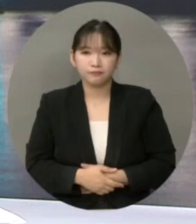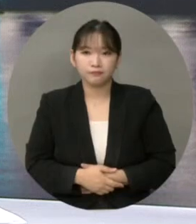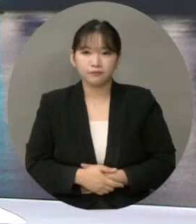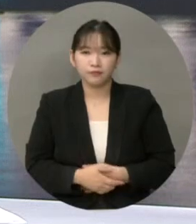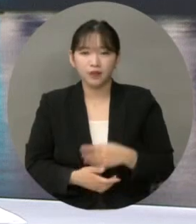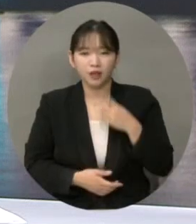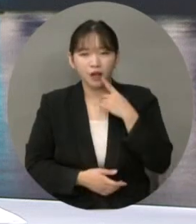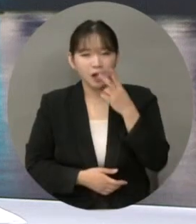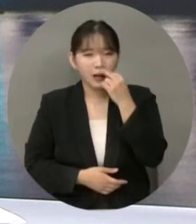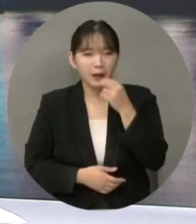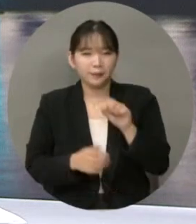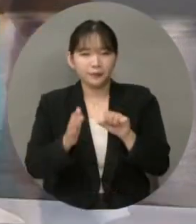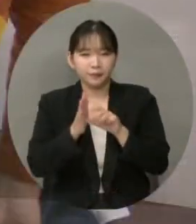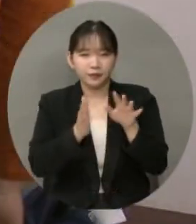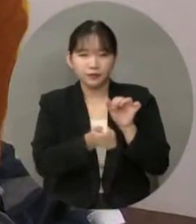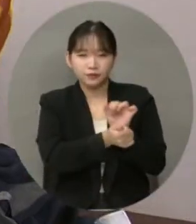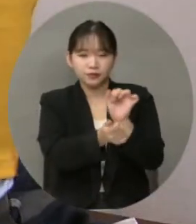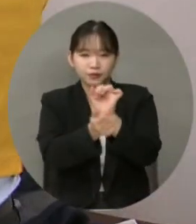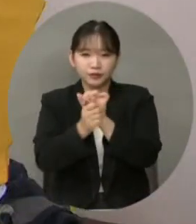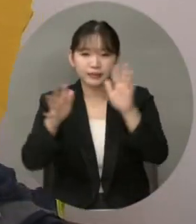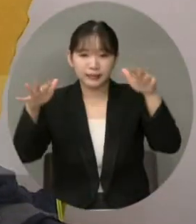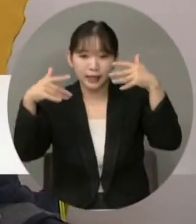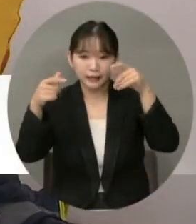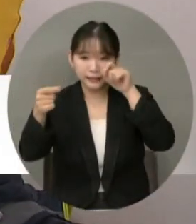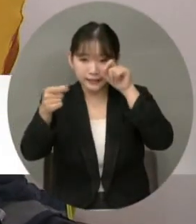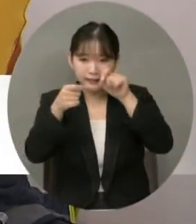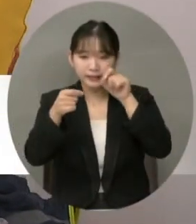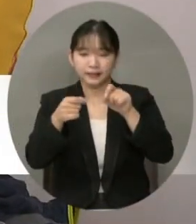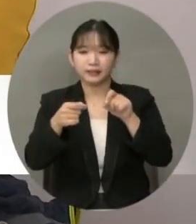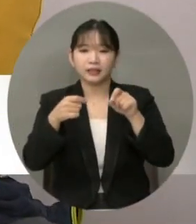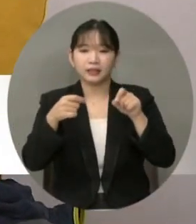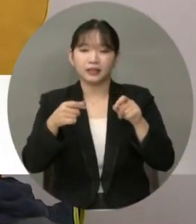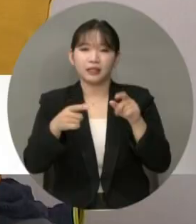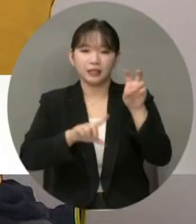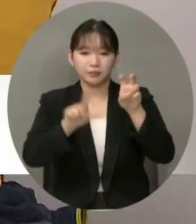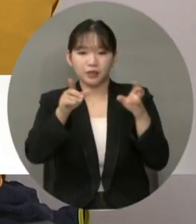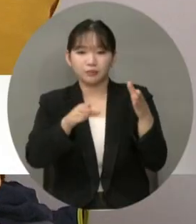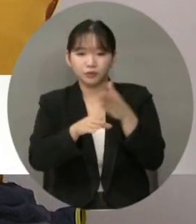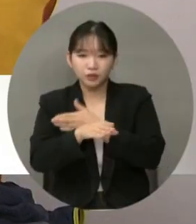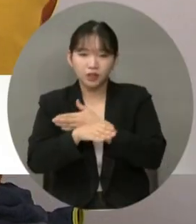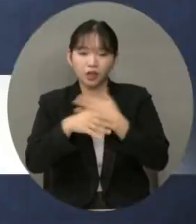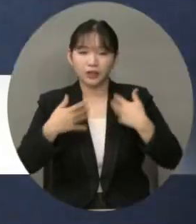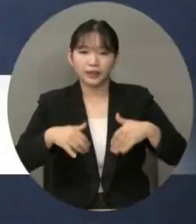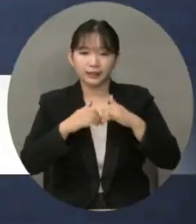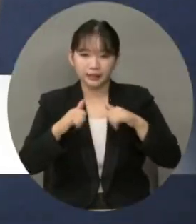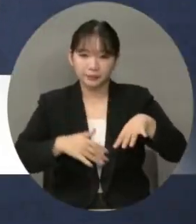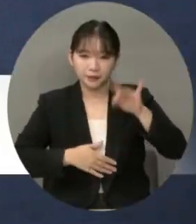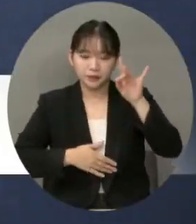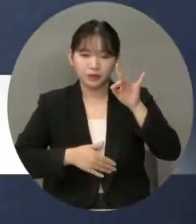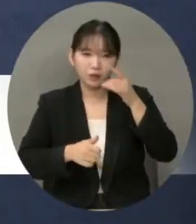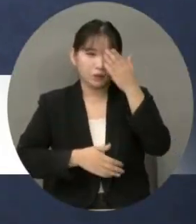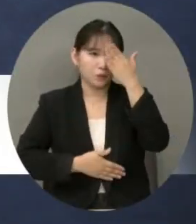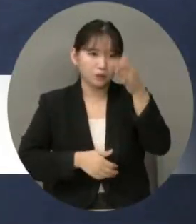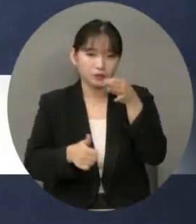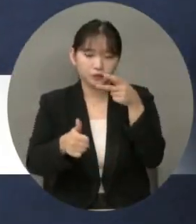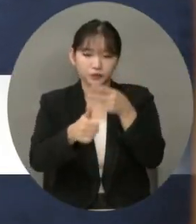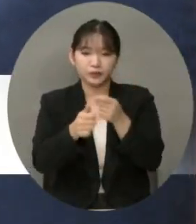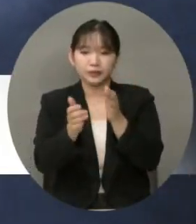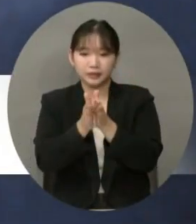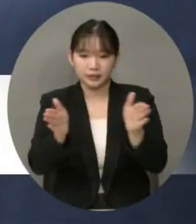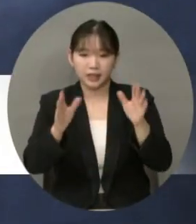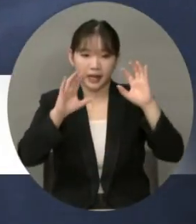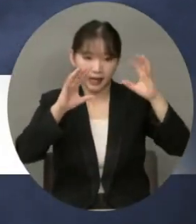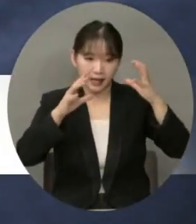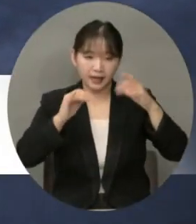독감이 유행하는 가을철을 앞두고 취약계층을 대상으로 오는 20일부터 무료 접종이 시작됩니다 전남도는